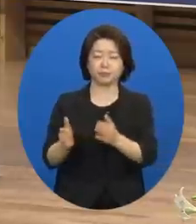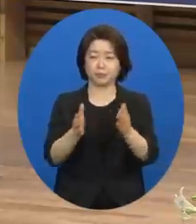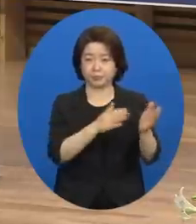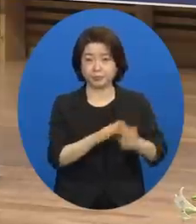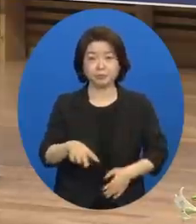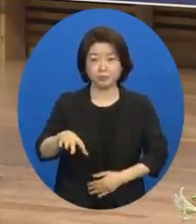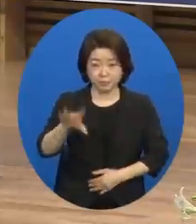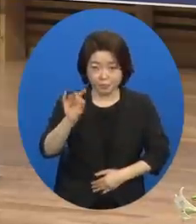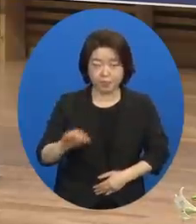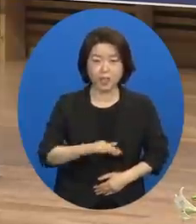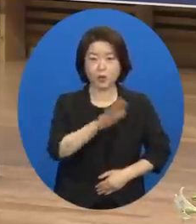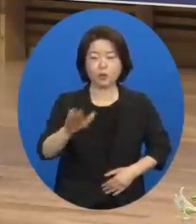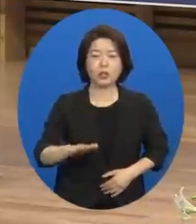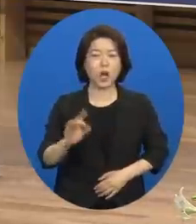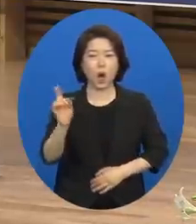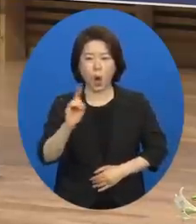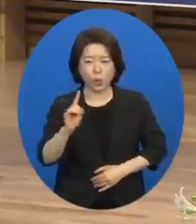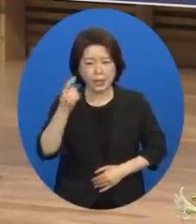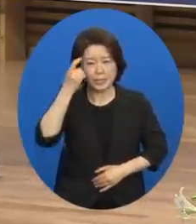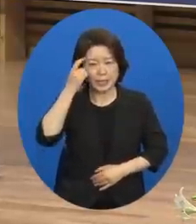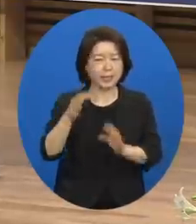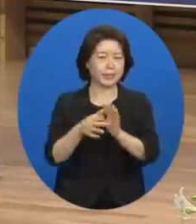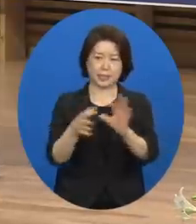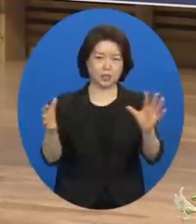먼저는 우리가 어떻게 취급하든 상관없이